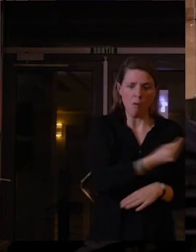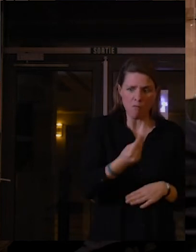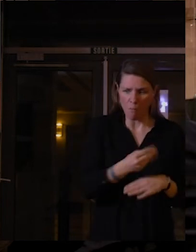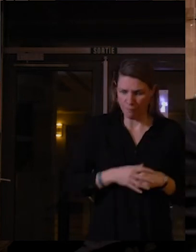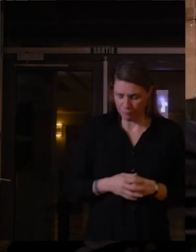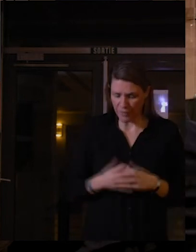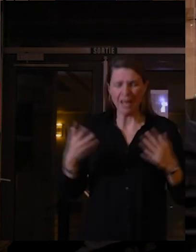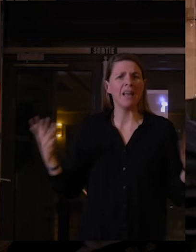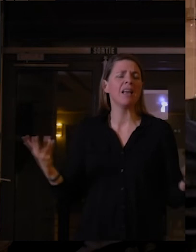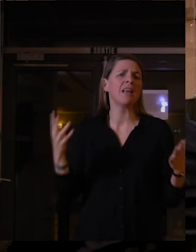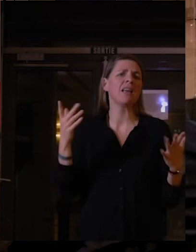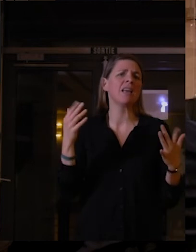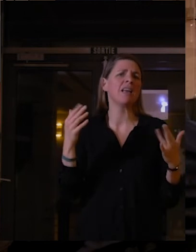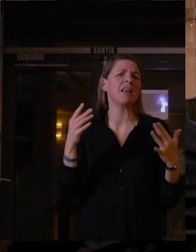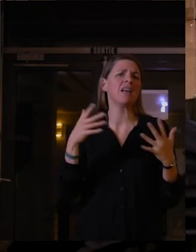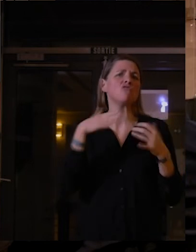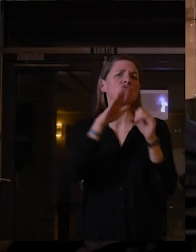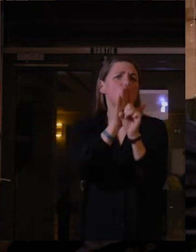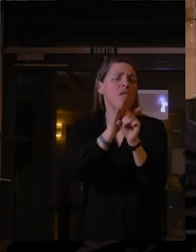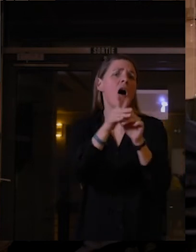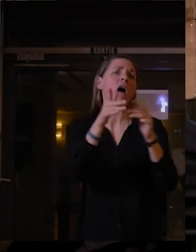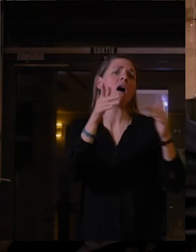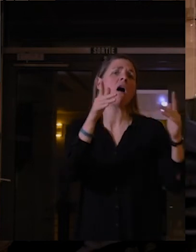actuelle, le championnat et en tout cas